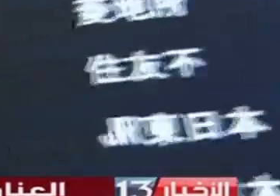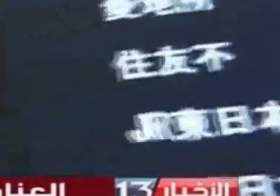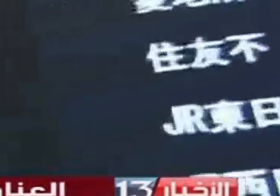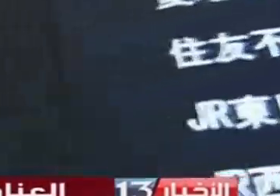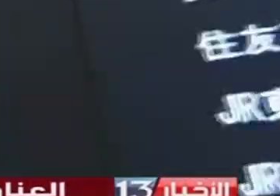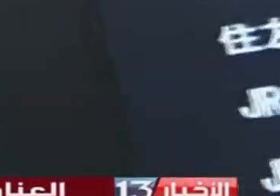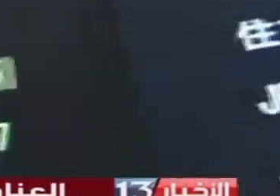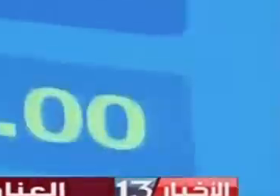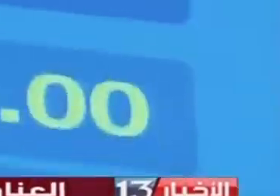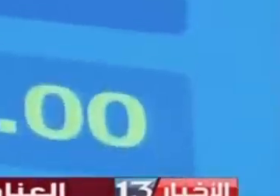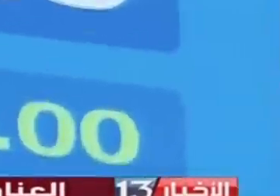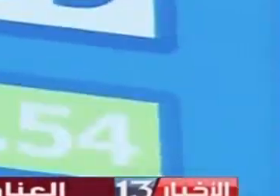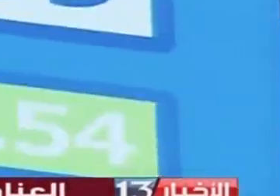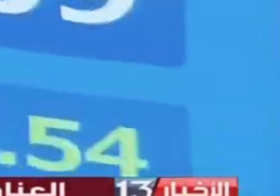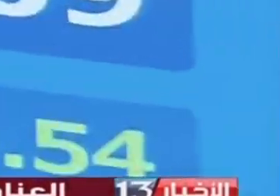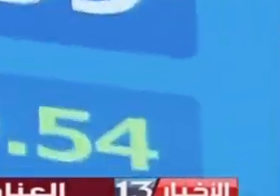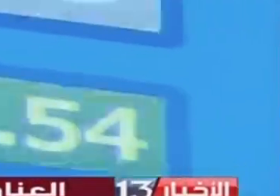الاسواق الماليه العالميه